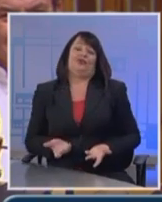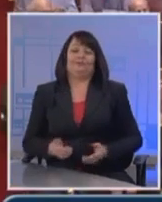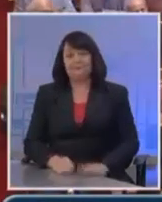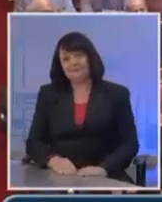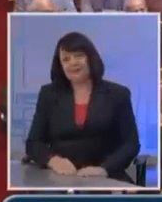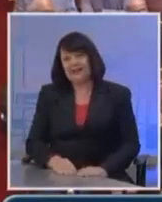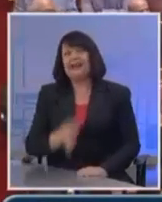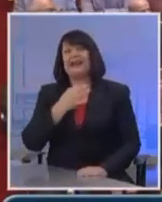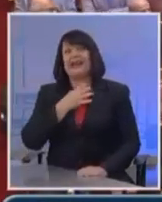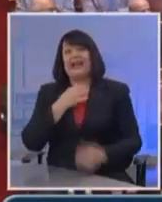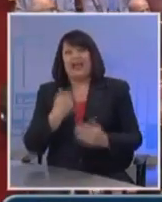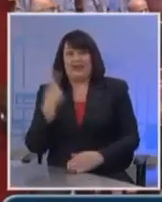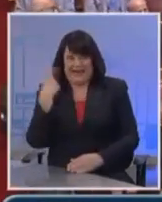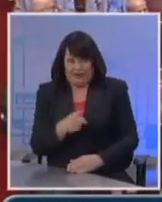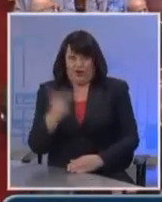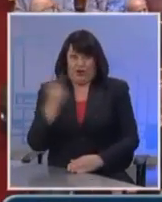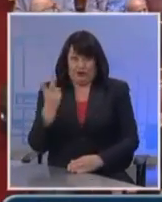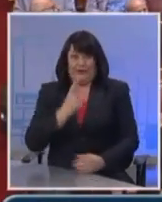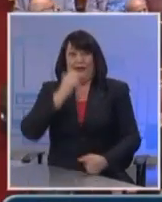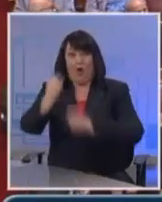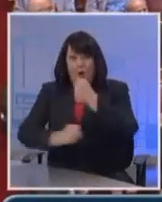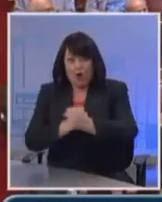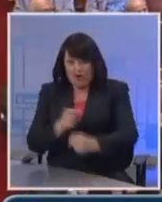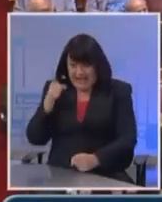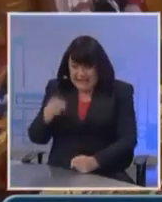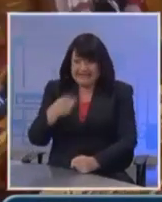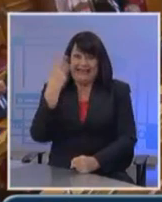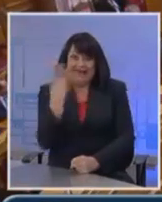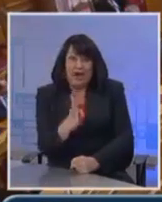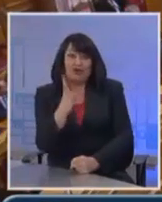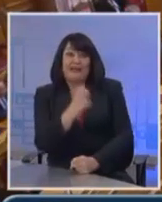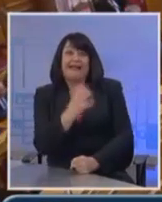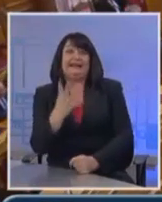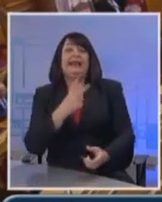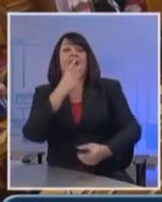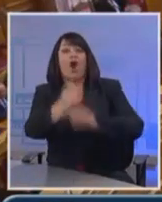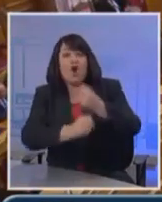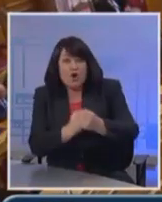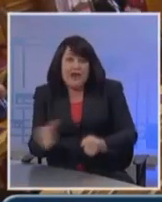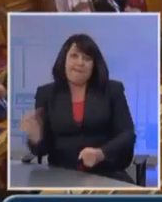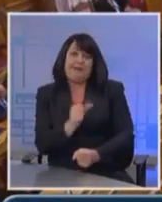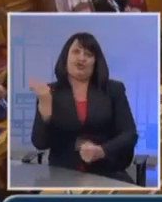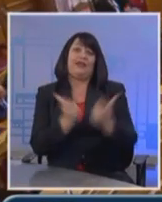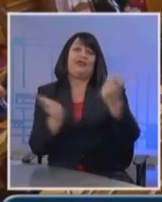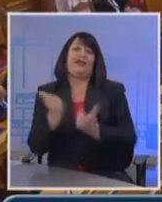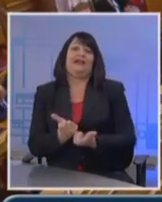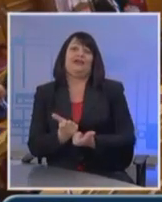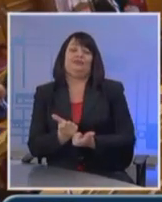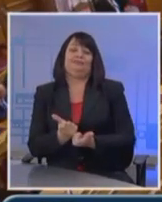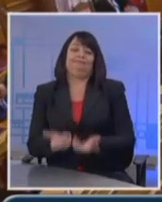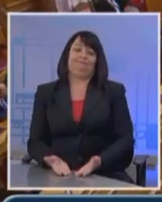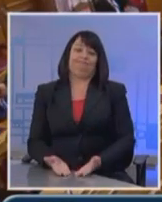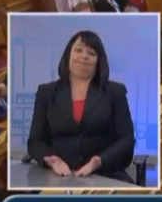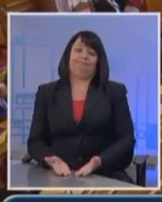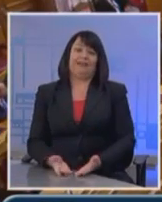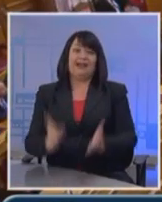Χρειάζονται, κύριε Μητσοτάκη, 122 χρόνια για σας και 443 για το Πασόκ. Αυτά